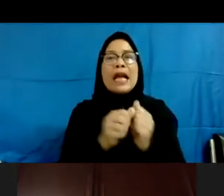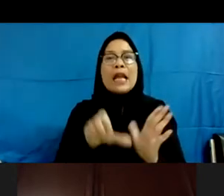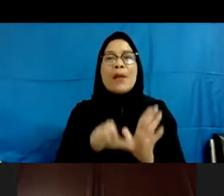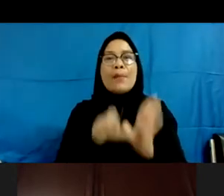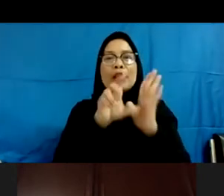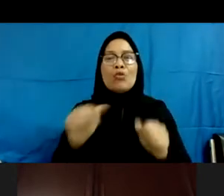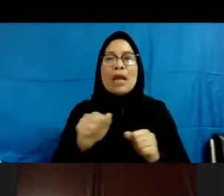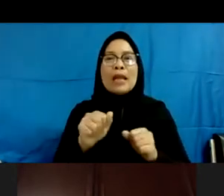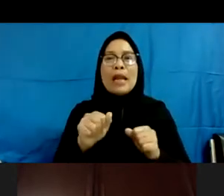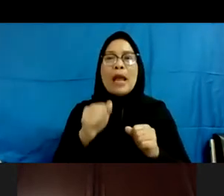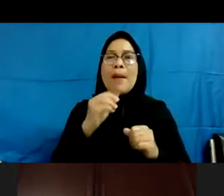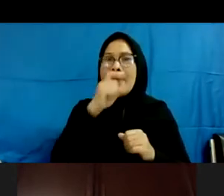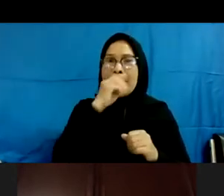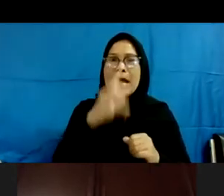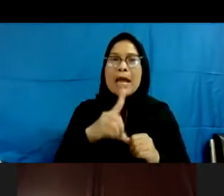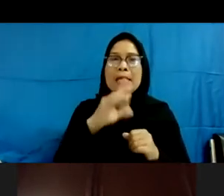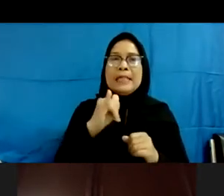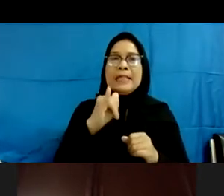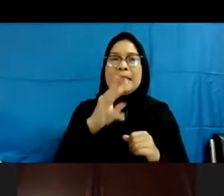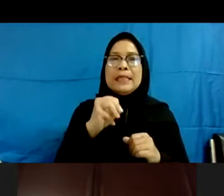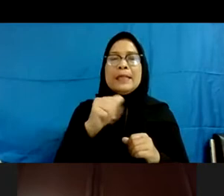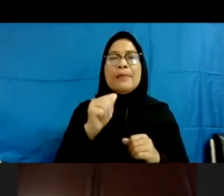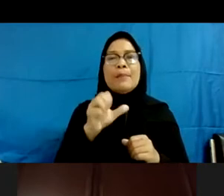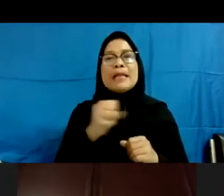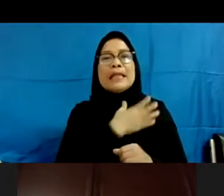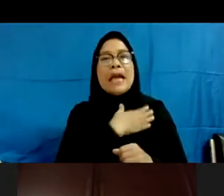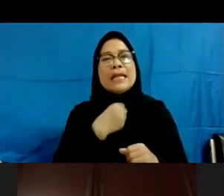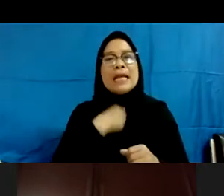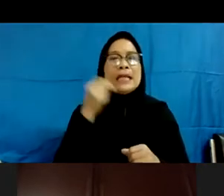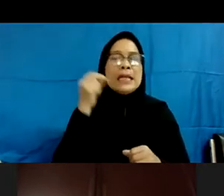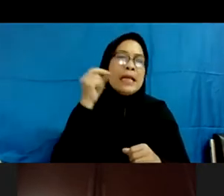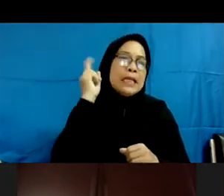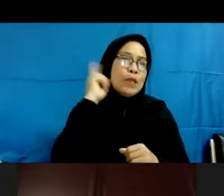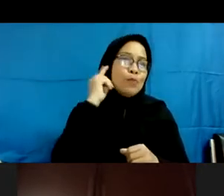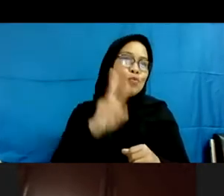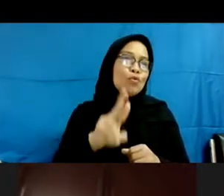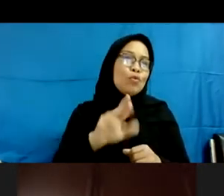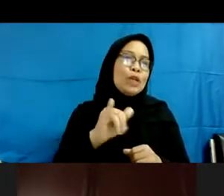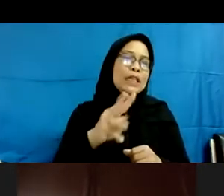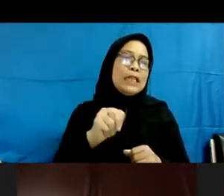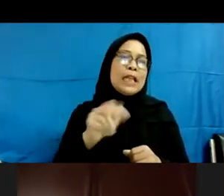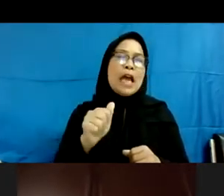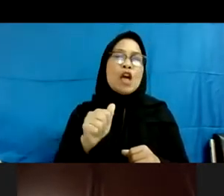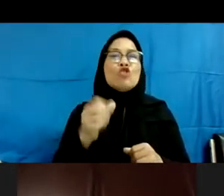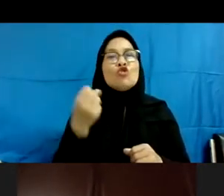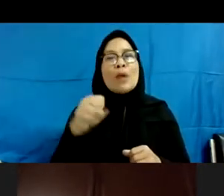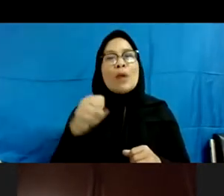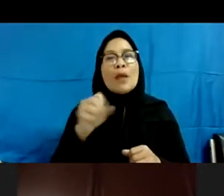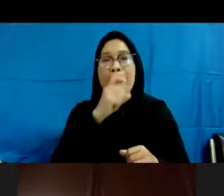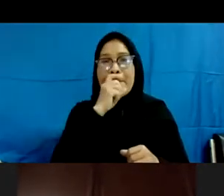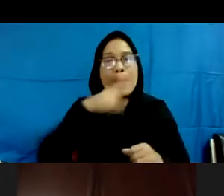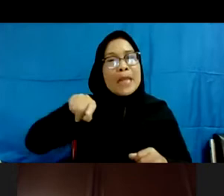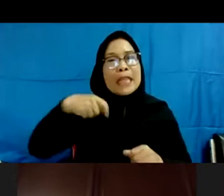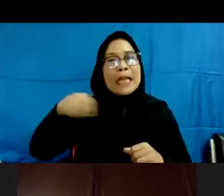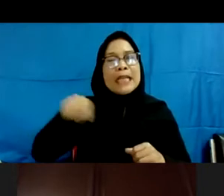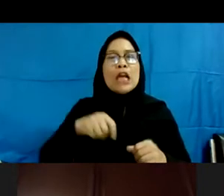Mbak Rina, mungkin nanti kita bisa wujudkan itu. Apalagi Pak Menteri punya concern ya untuk menjadikan rumah Braille ini jadi percontohan,